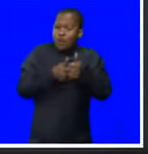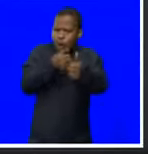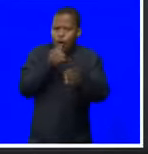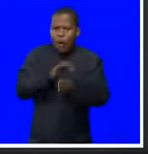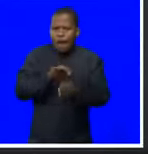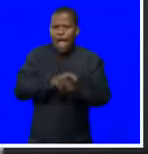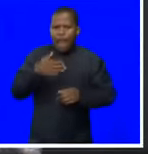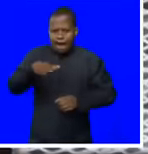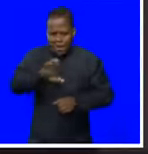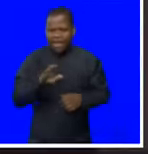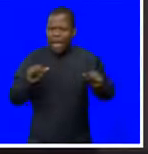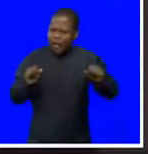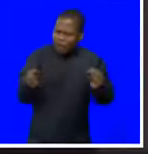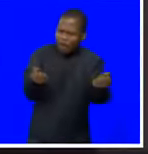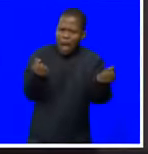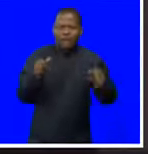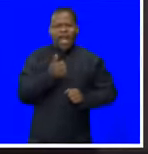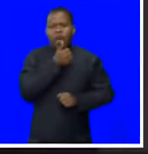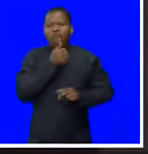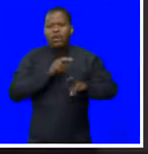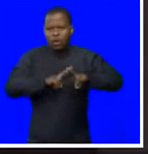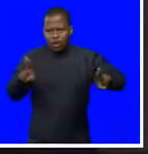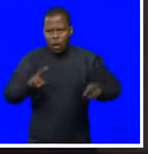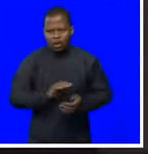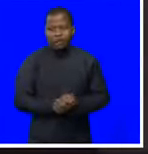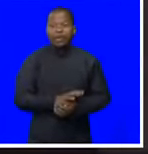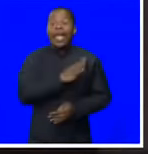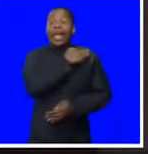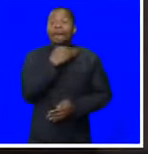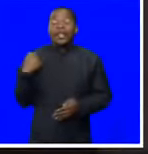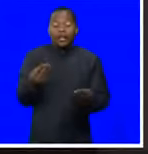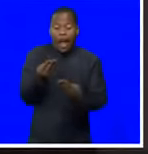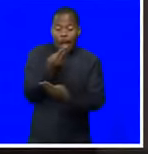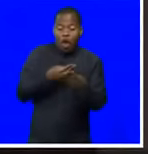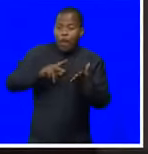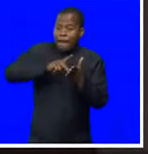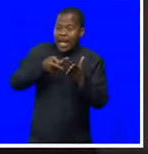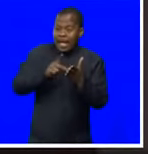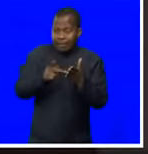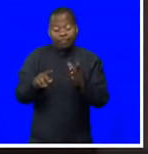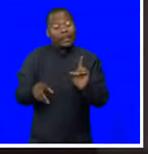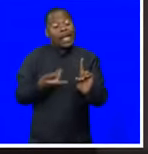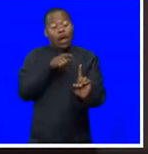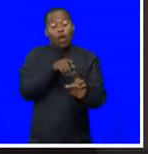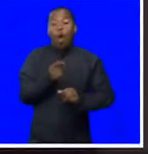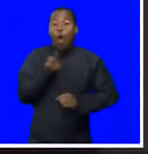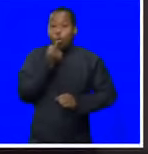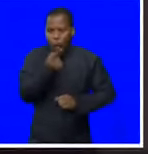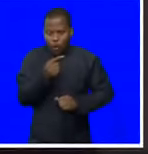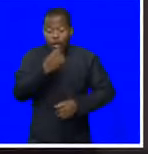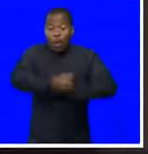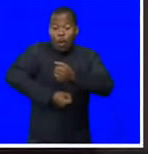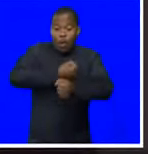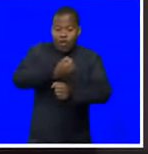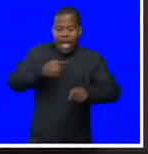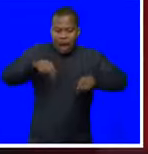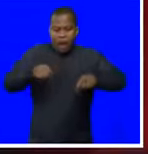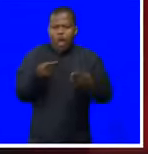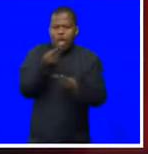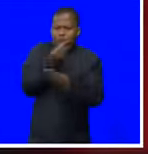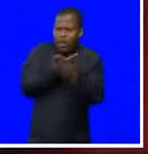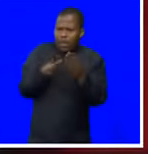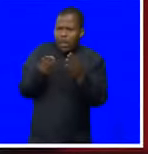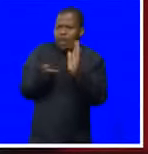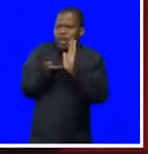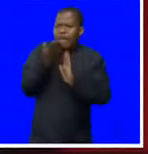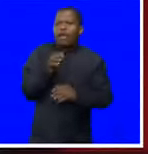kunekusebenzisa ludlame. Induna yelitiko letekuhlela umnotho nentuthuko dokotela Thambo Gina ithi umnotho welive kubheke ukuthi ukhule